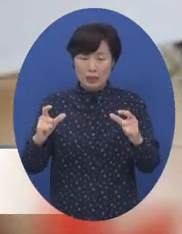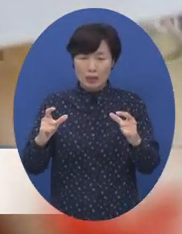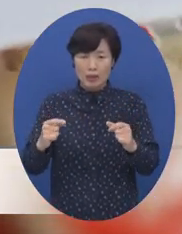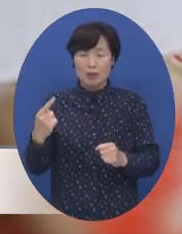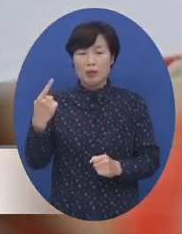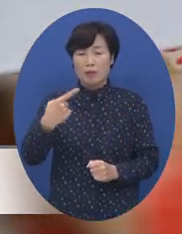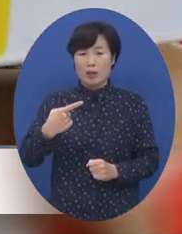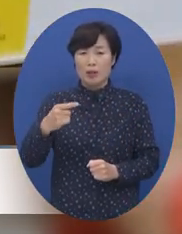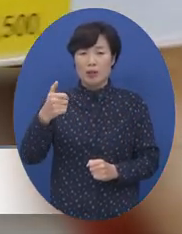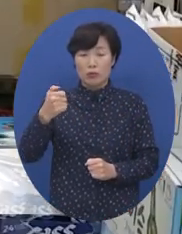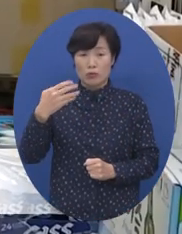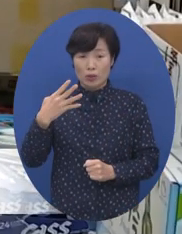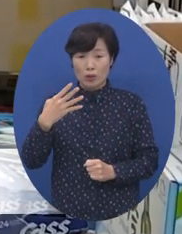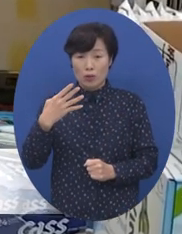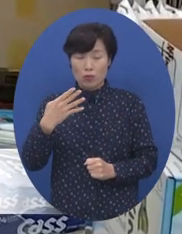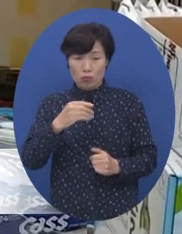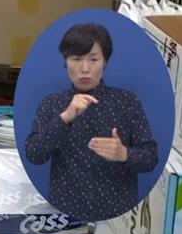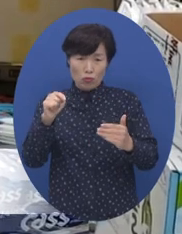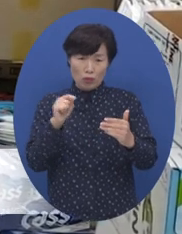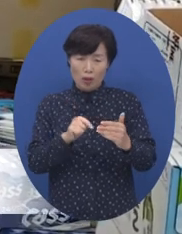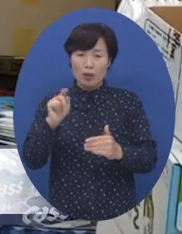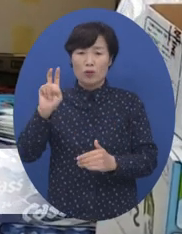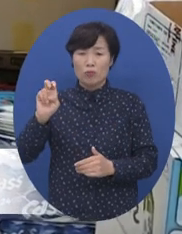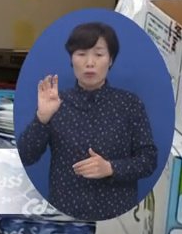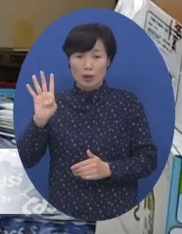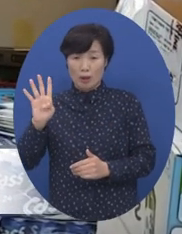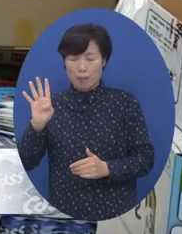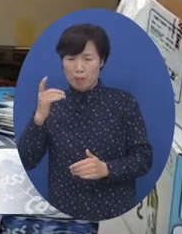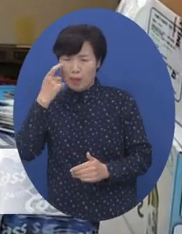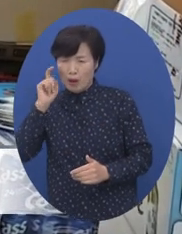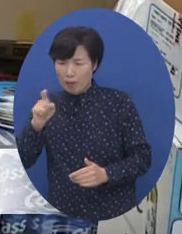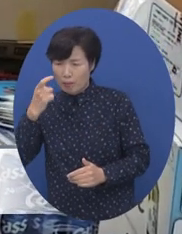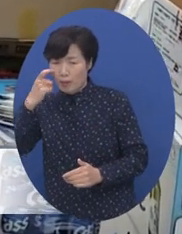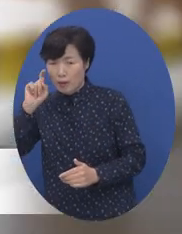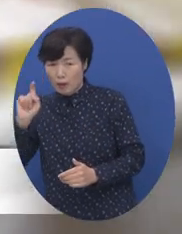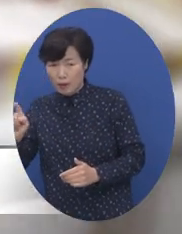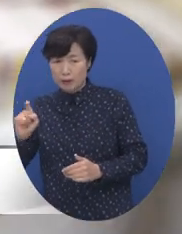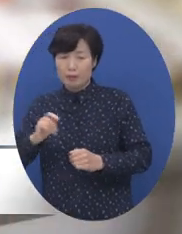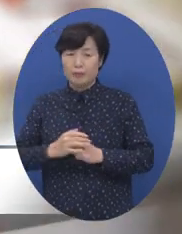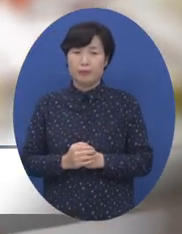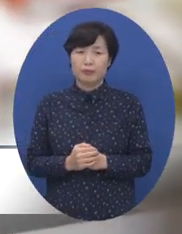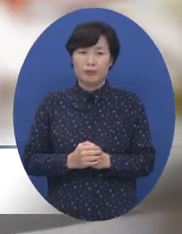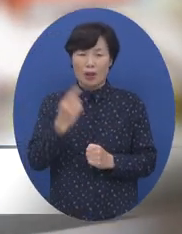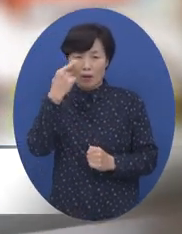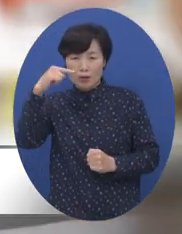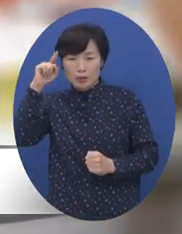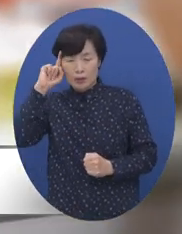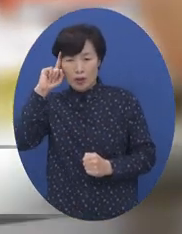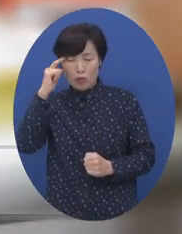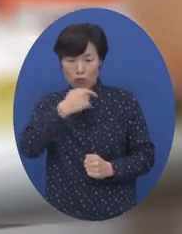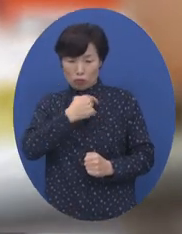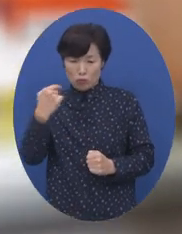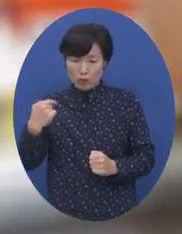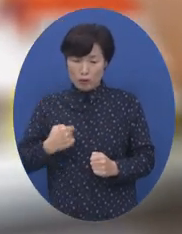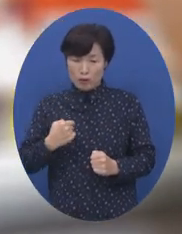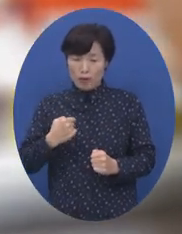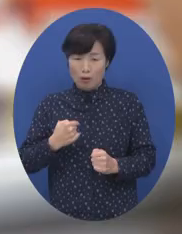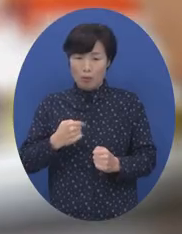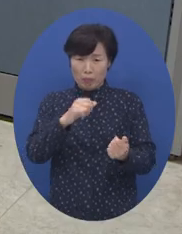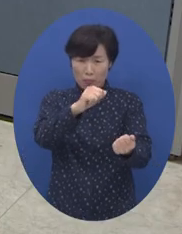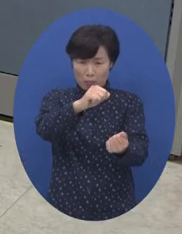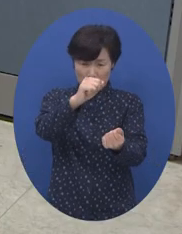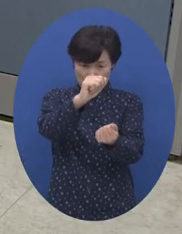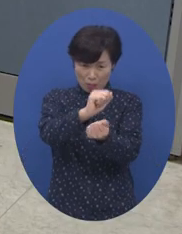업체 중에 26곳이 덜미를 잡혔는데 러시아나 중국 등 아프리카 돼지열병 발병 국가 제품도 다수